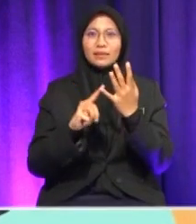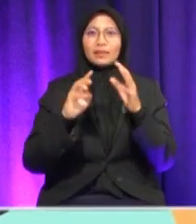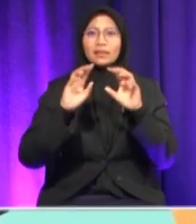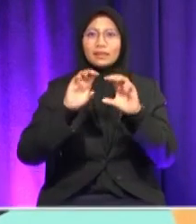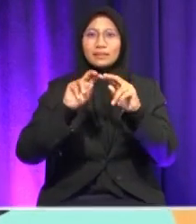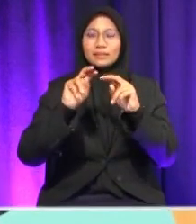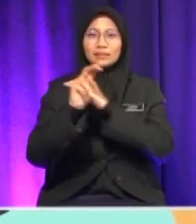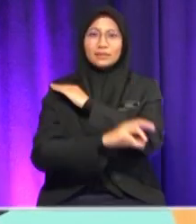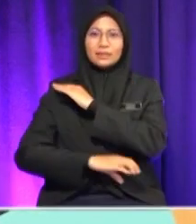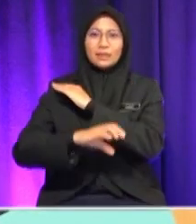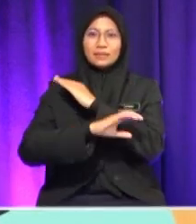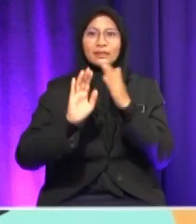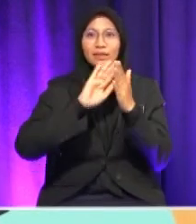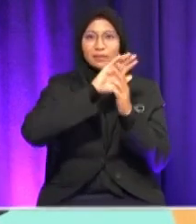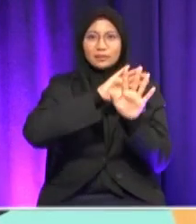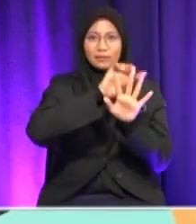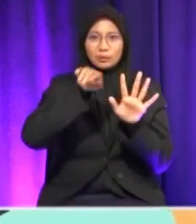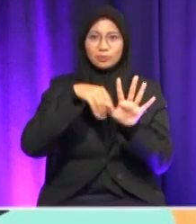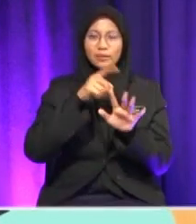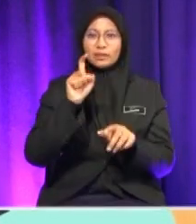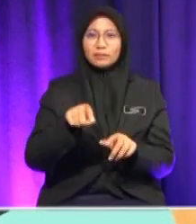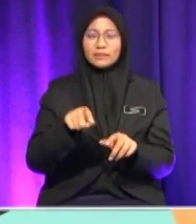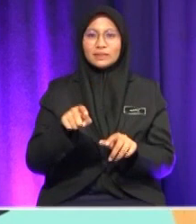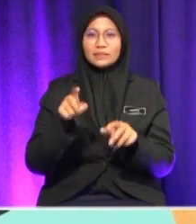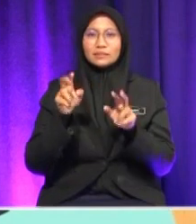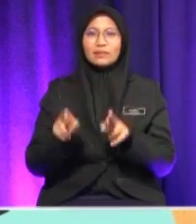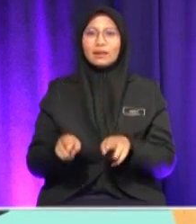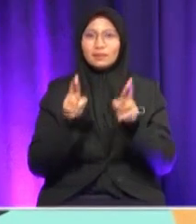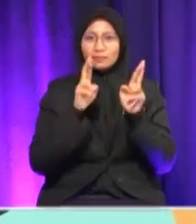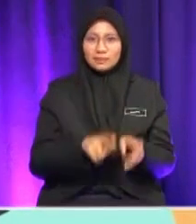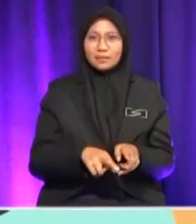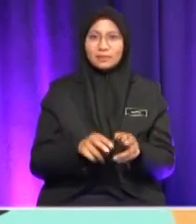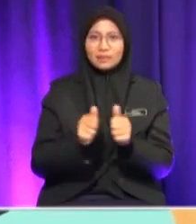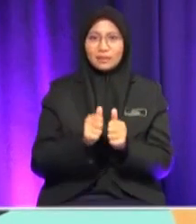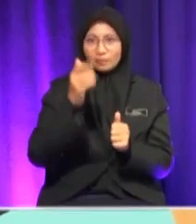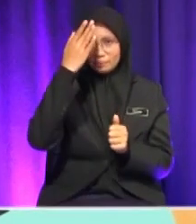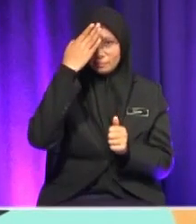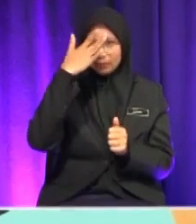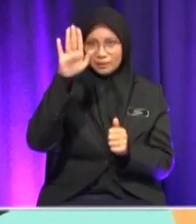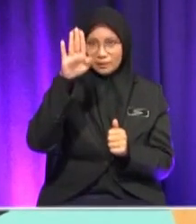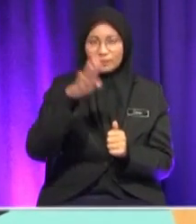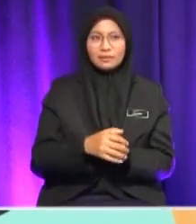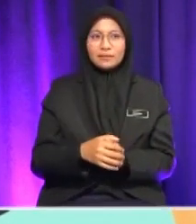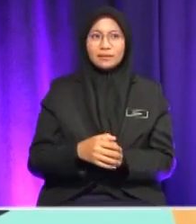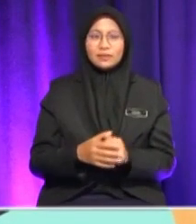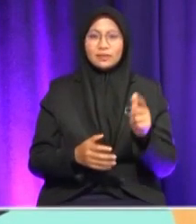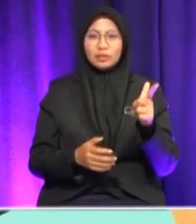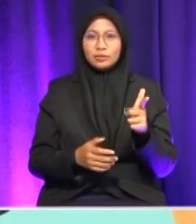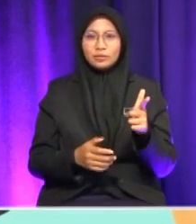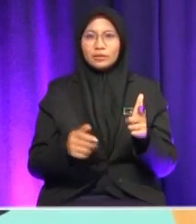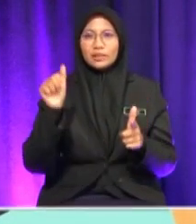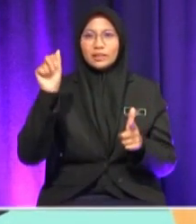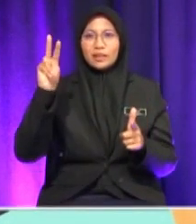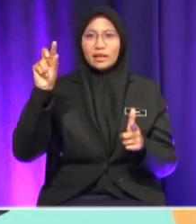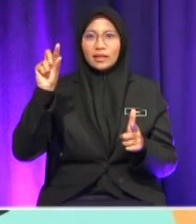ini terlibat dengan pengurusan perbelanjaan yang bijak. Okey, yang kedua, anggaran perbelanjaan perlu dibuat